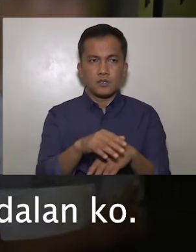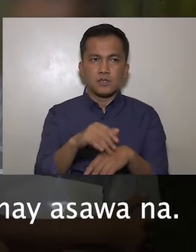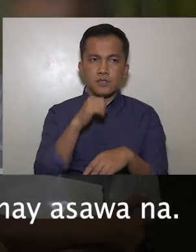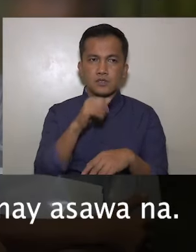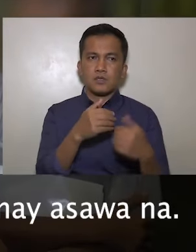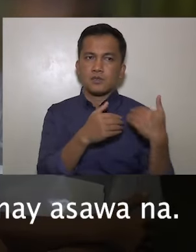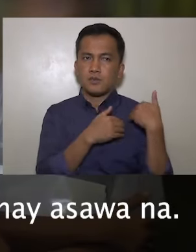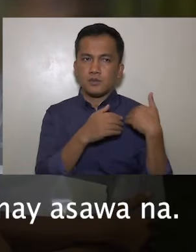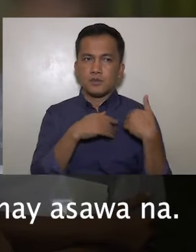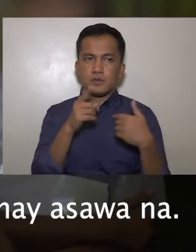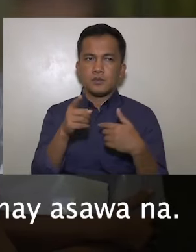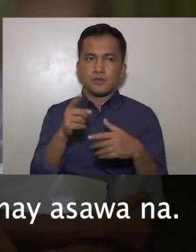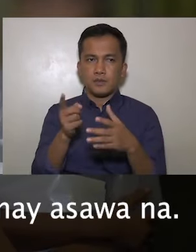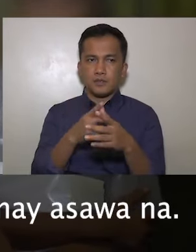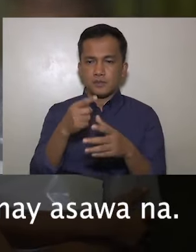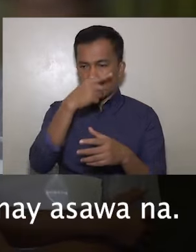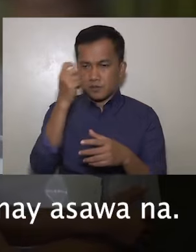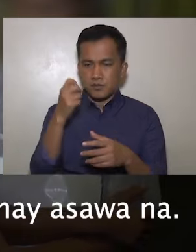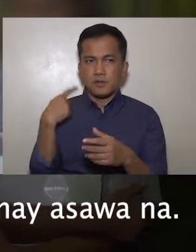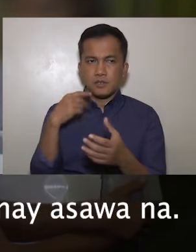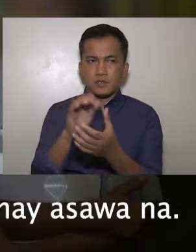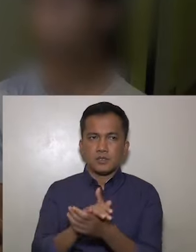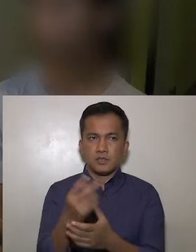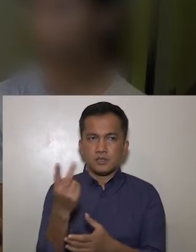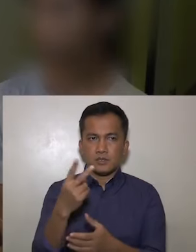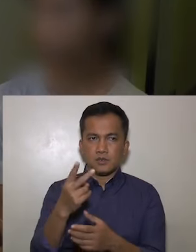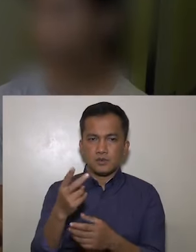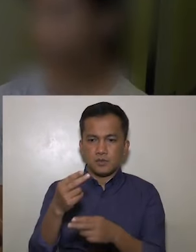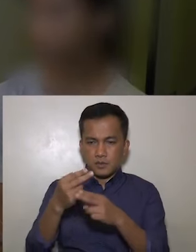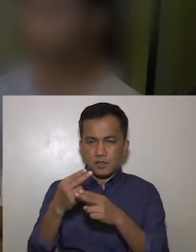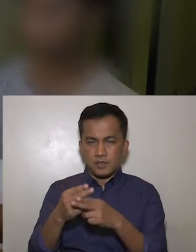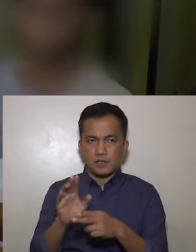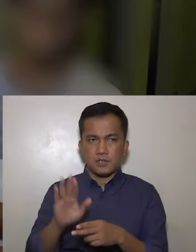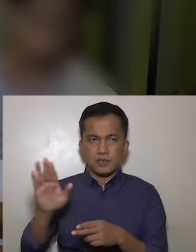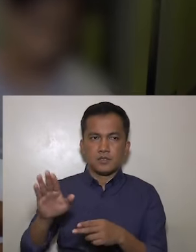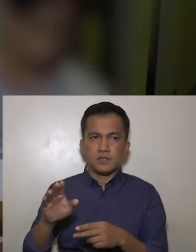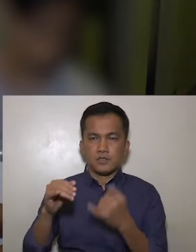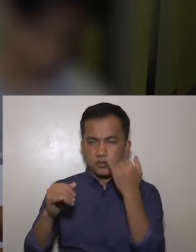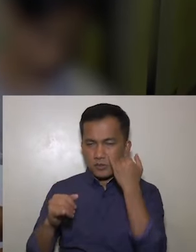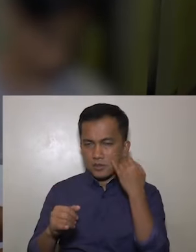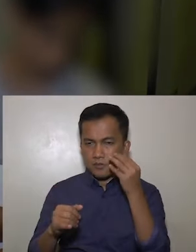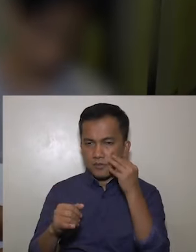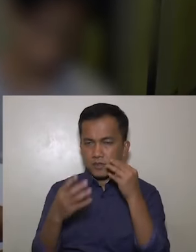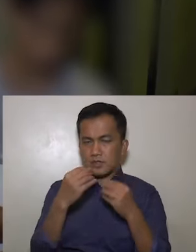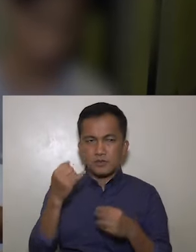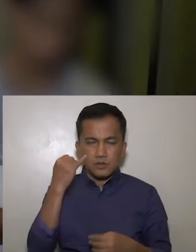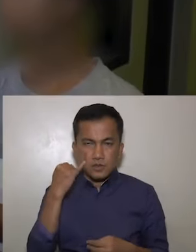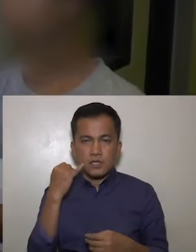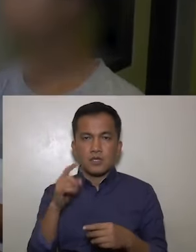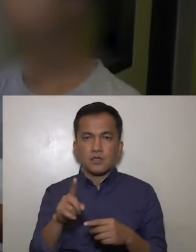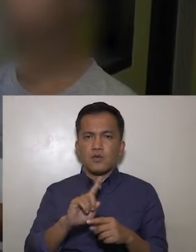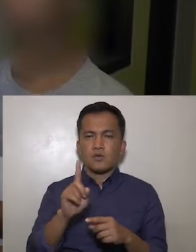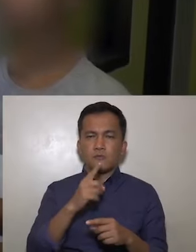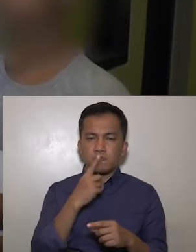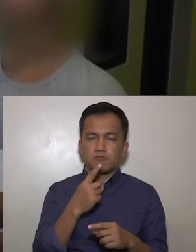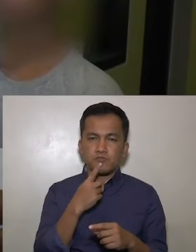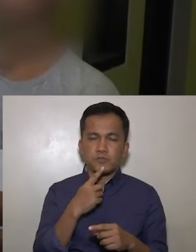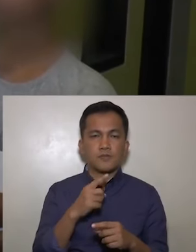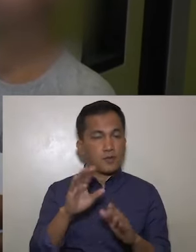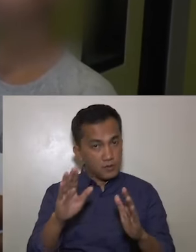ko. Hindi ko na obligasyon yung pangalan dahil may asawa na. Dalawa lang ang nakakapangalan sa kanila, si Julina May at saka si Jonas. Sir, ano po